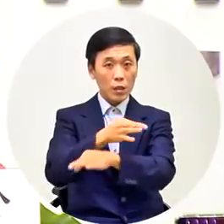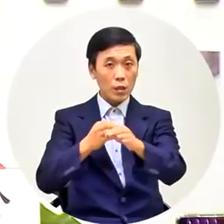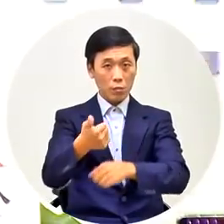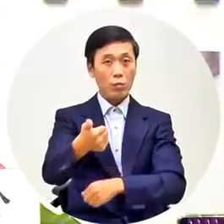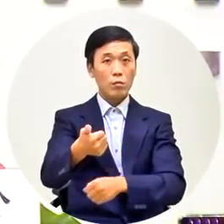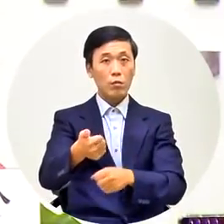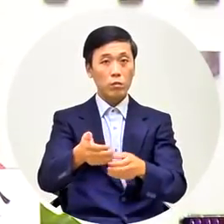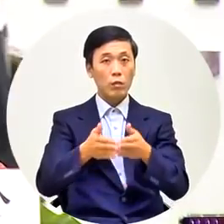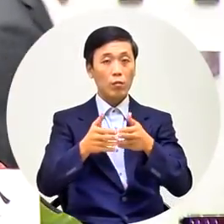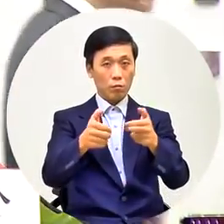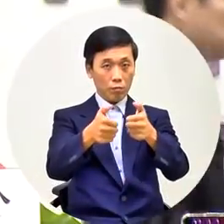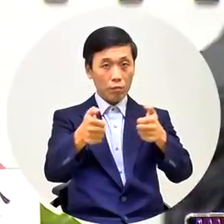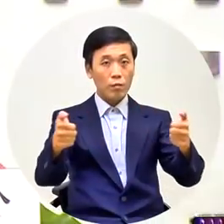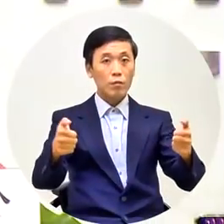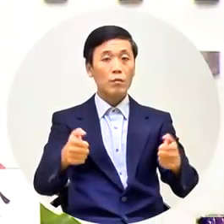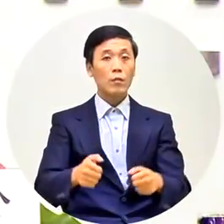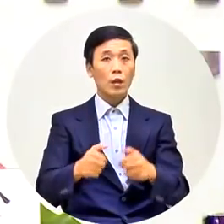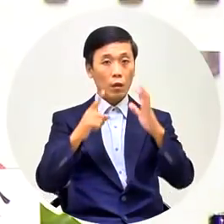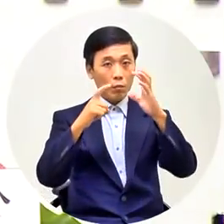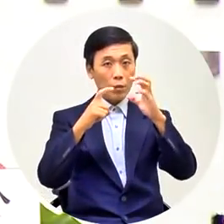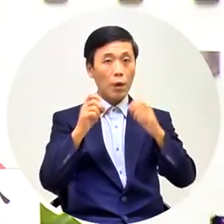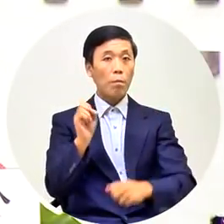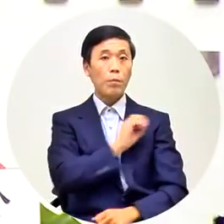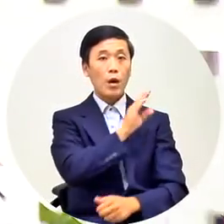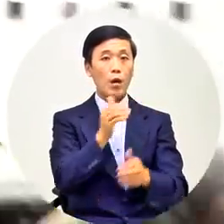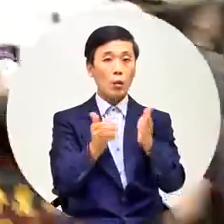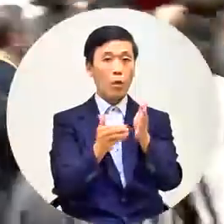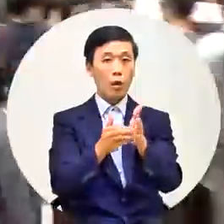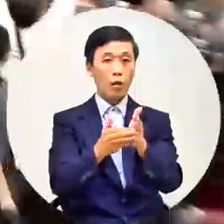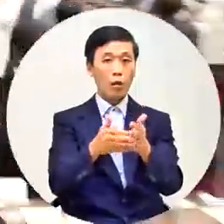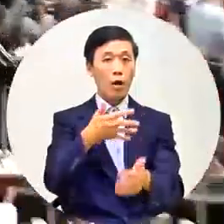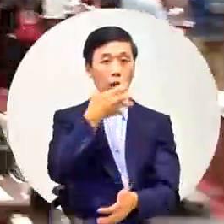李晨奏乐。